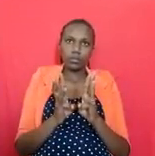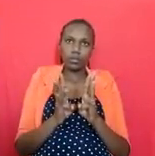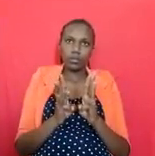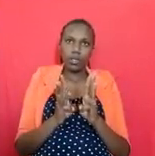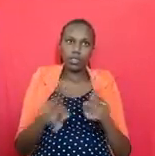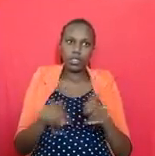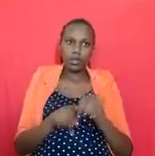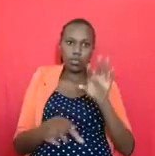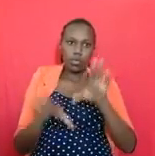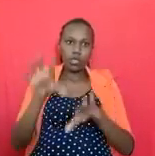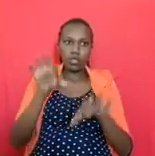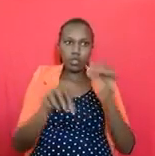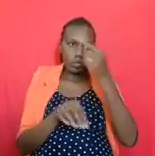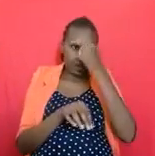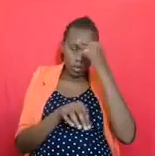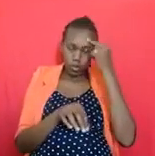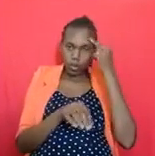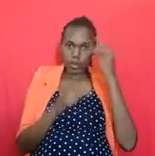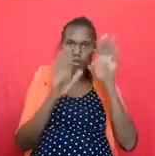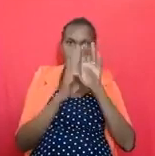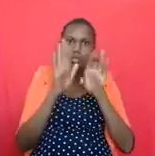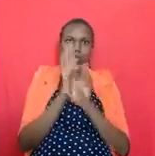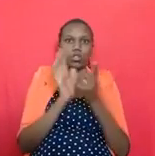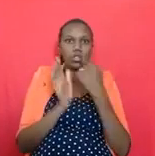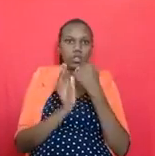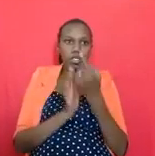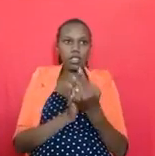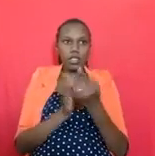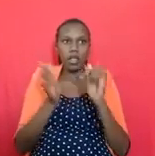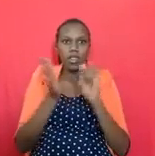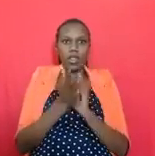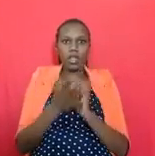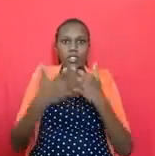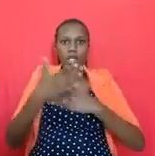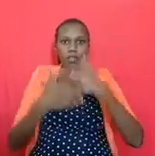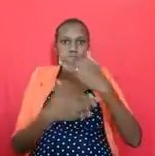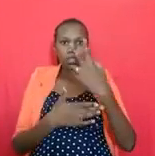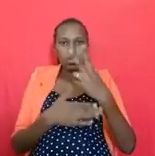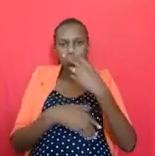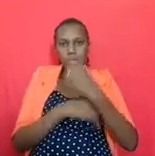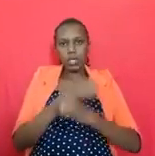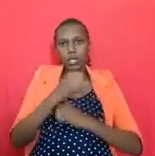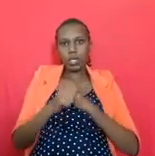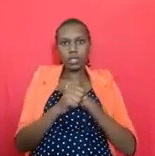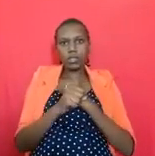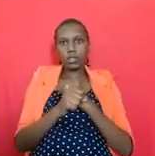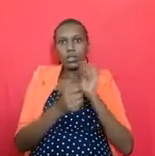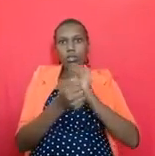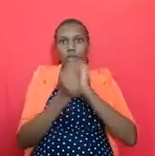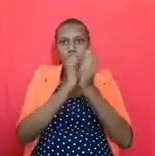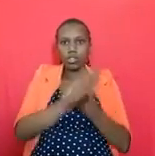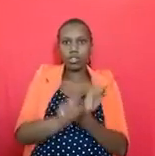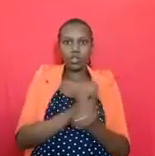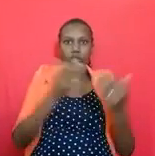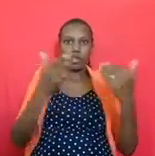Togo dhurana, todo gativane tuirete, dhuda wame akairi, toga dhurana.